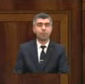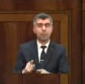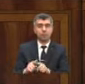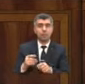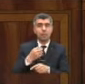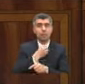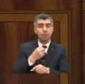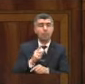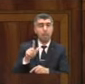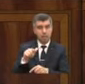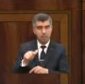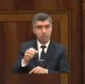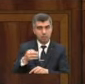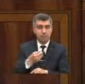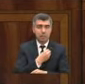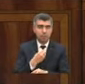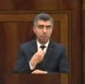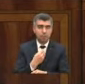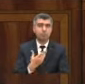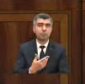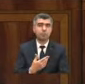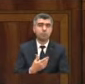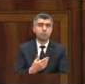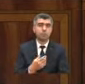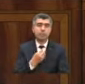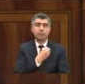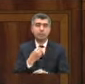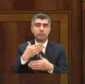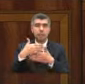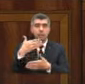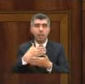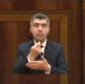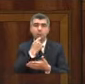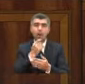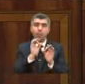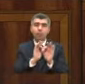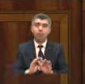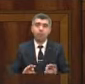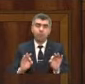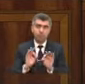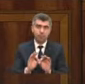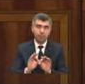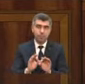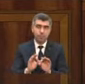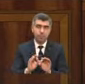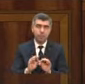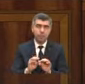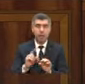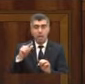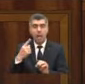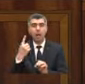التحتية وتيكون الطبيب، تيكون السبيطار ما تيكونش فيه الدواء، تيكون الطبيب تيخدم نهار وكيمشي في